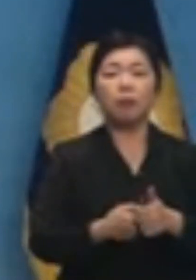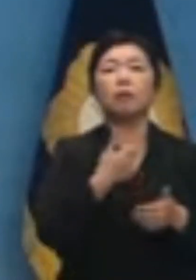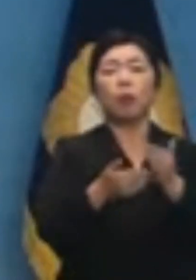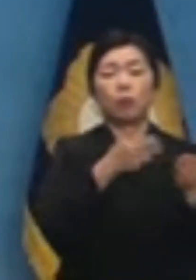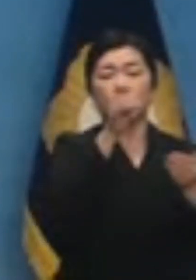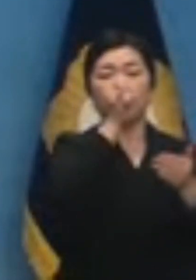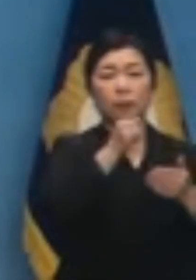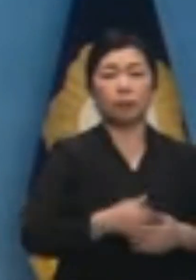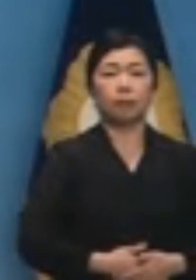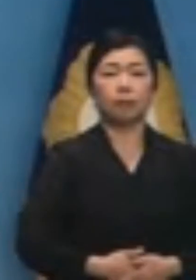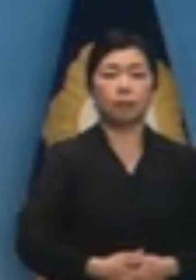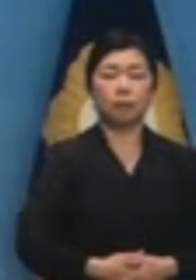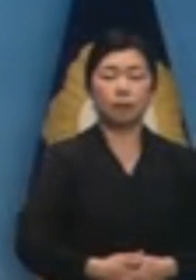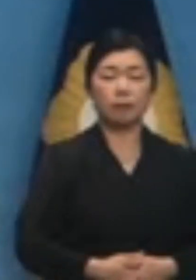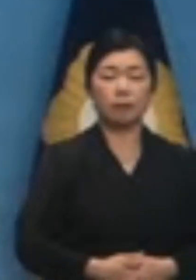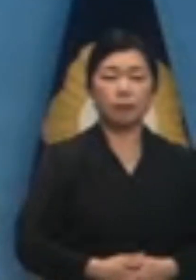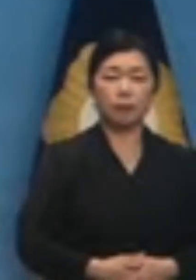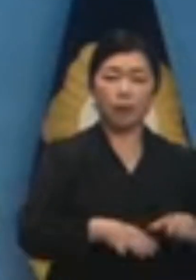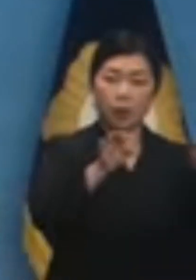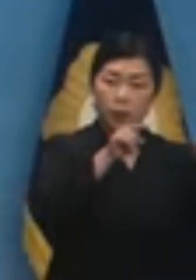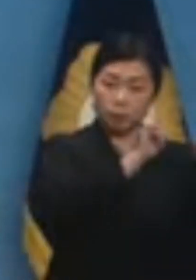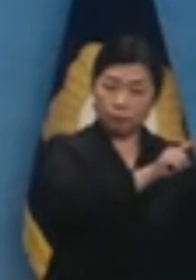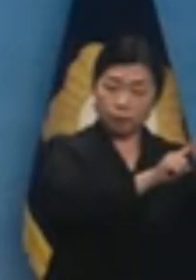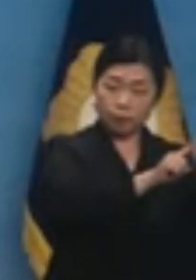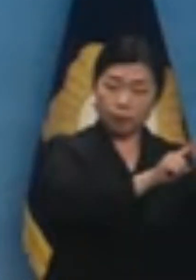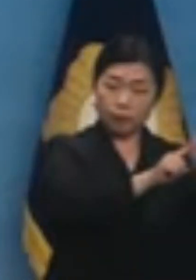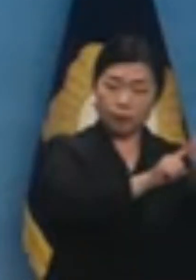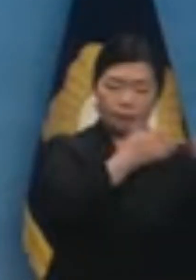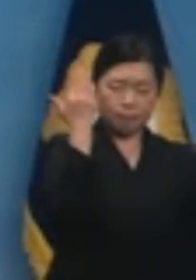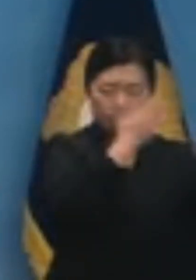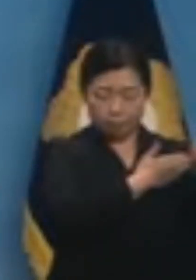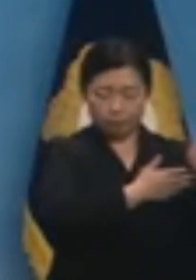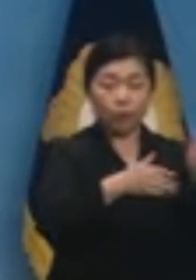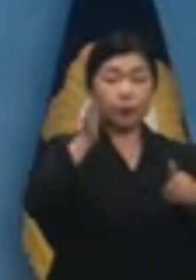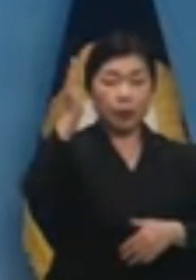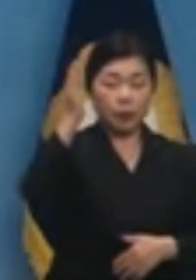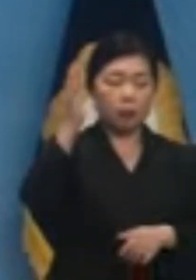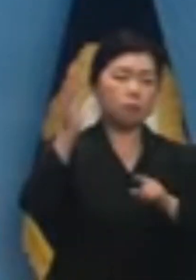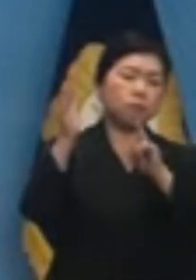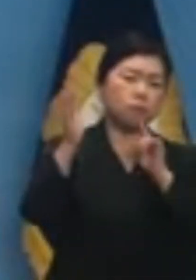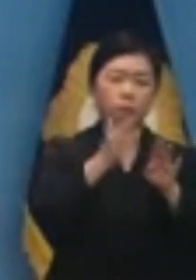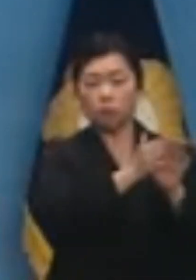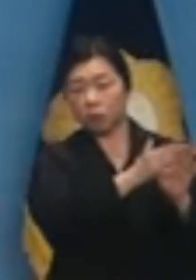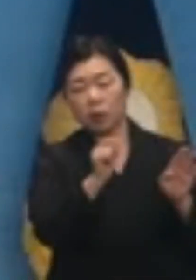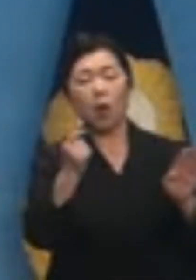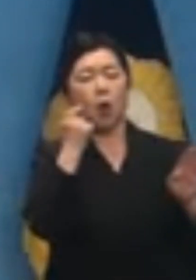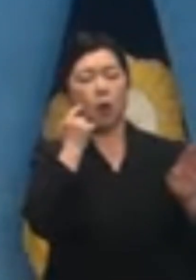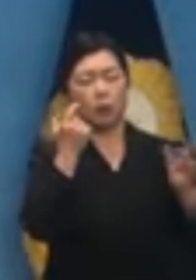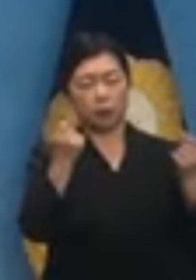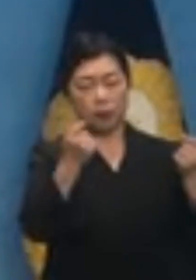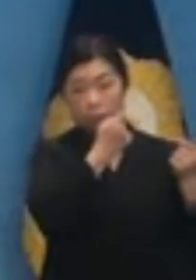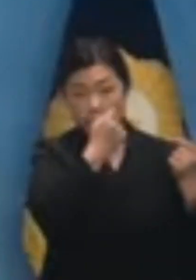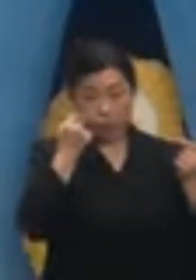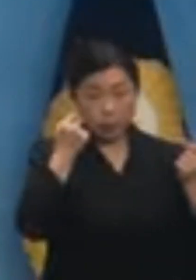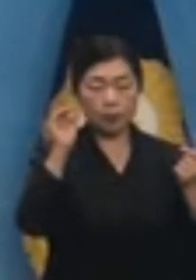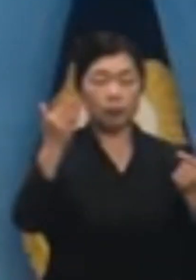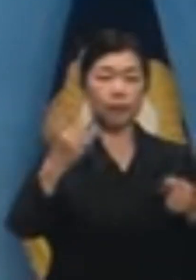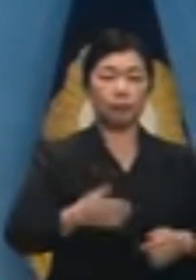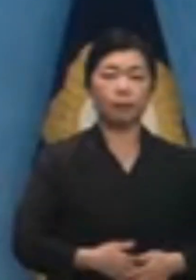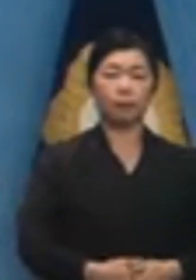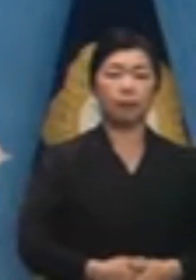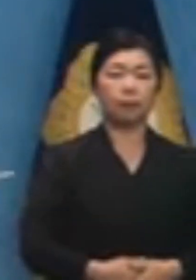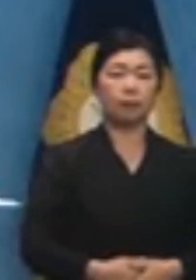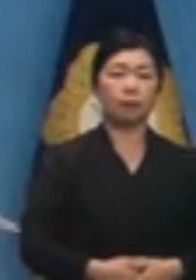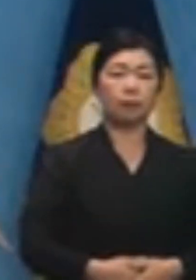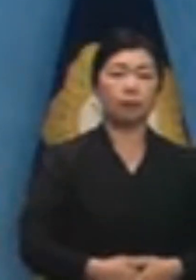것으로 확인되었습니다. 이는 김문수 후보의 청년 강조가 사실은 거짓이라는 것을 반증합니다.